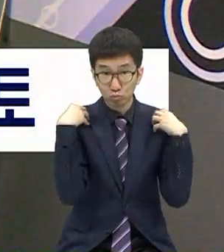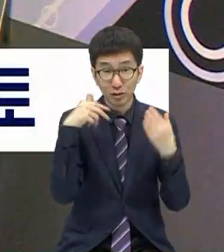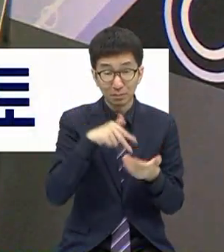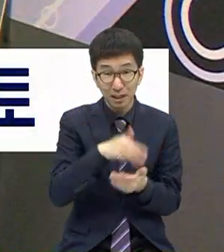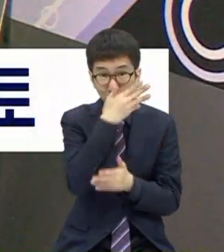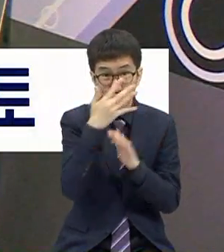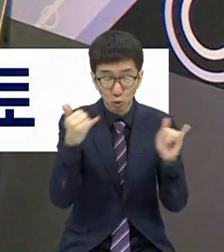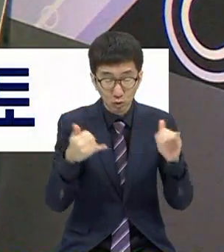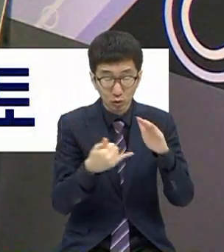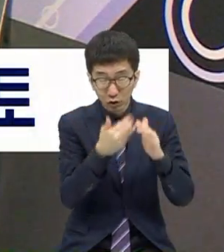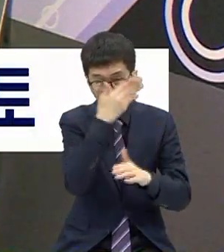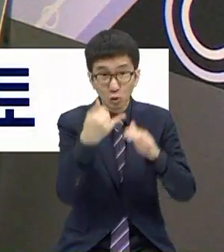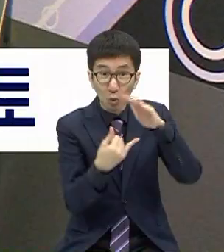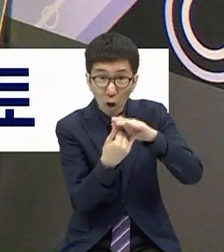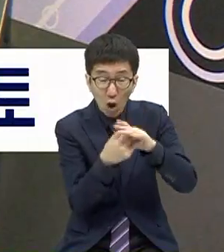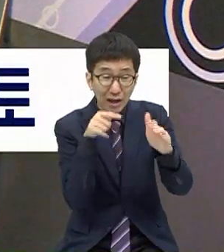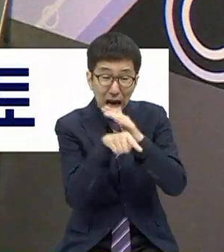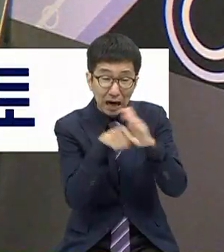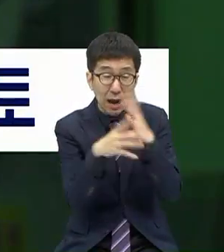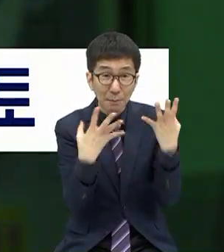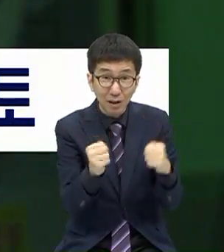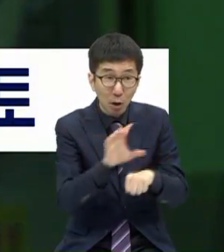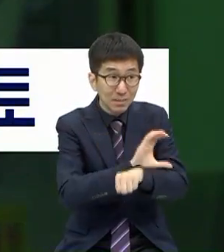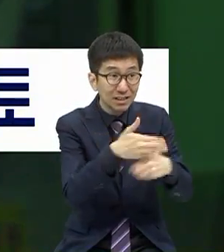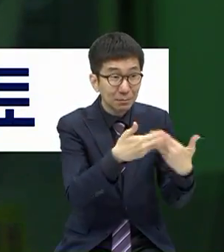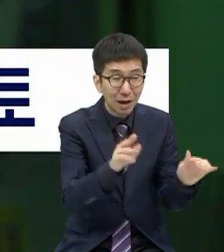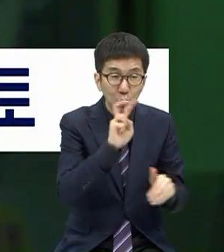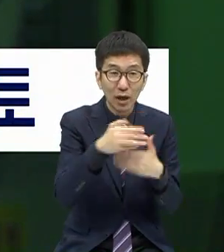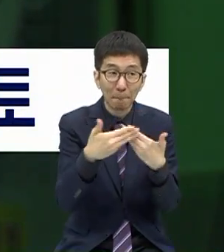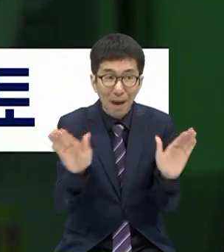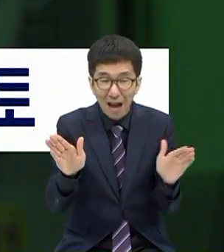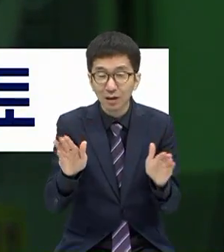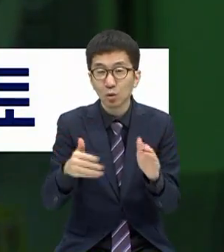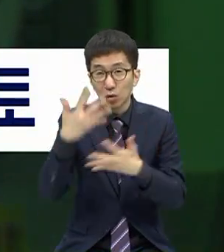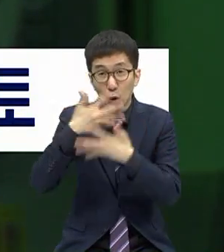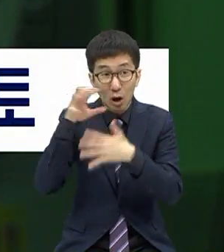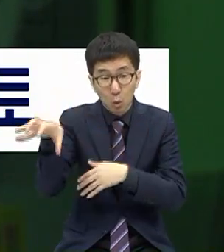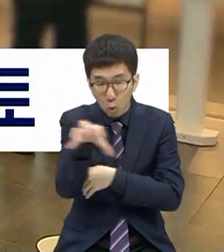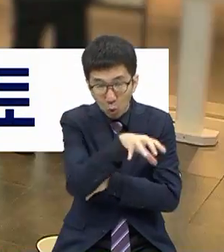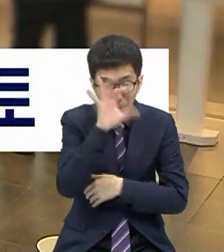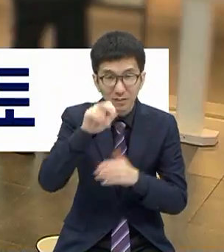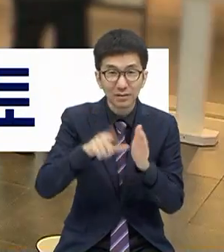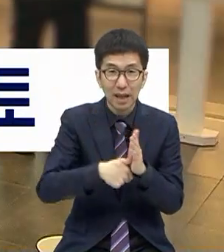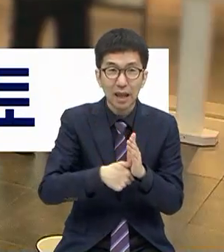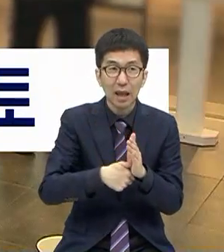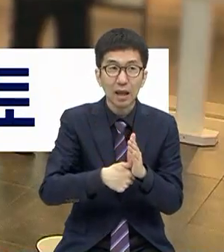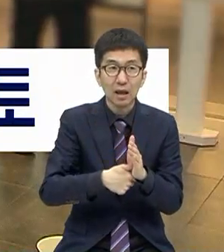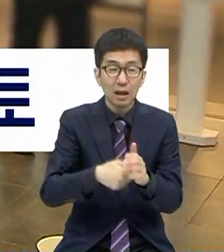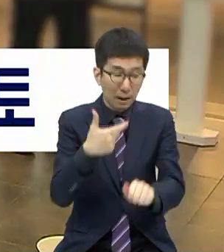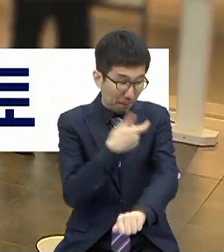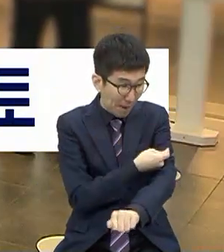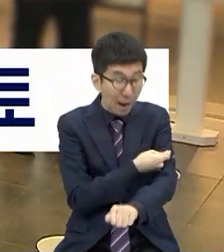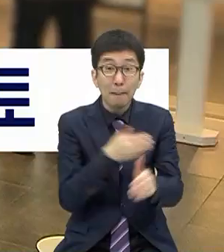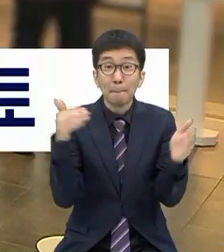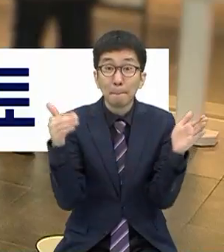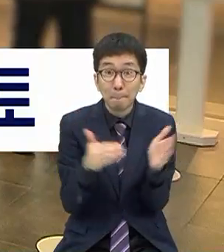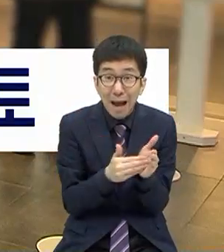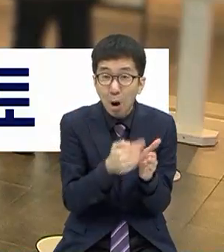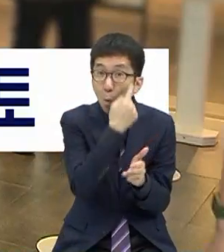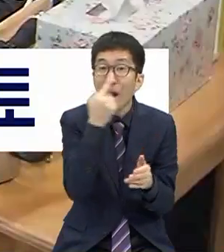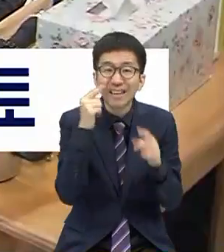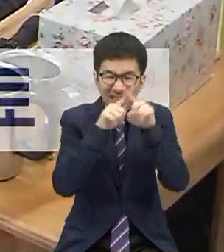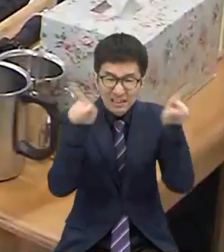청소년이 즐겨 찾는 PC방이나 노래연습장, 영화관 등 일부 다중이용시설에 방역패스를 도입하는 방안을 검토하고